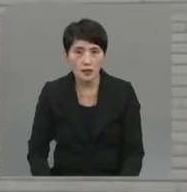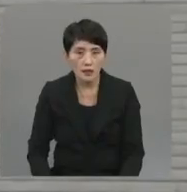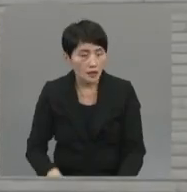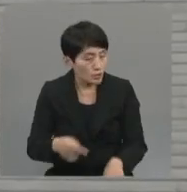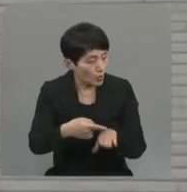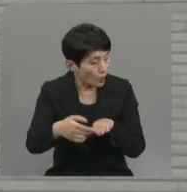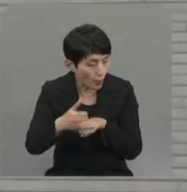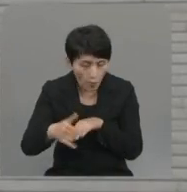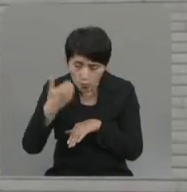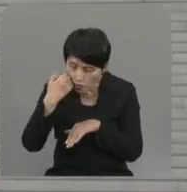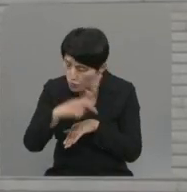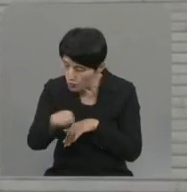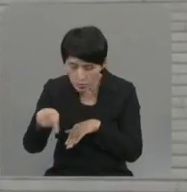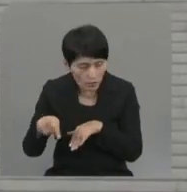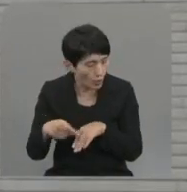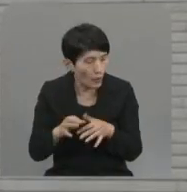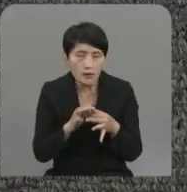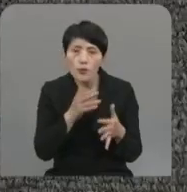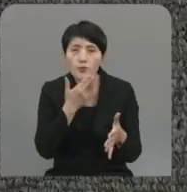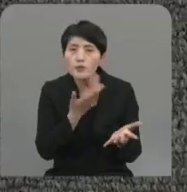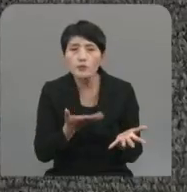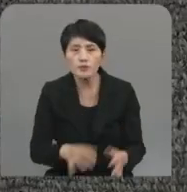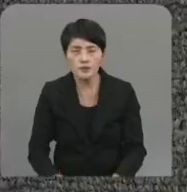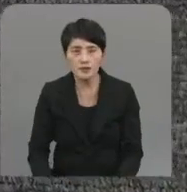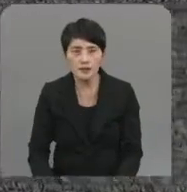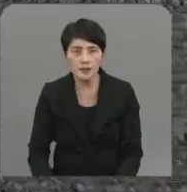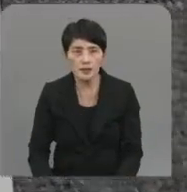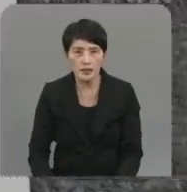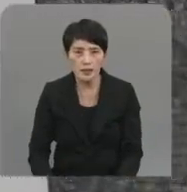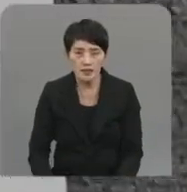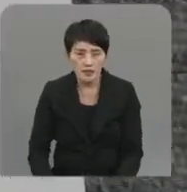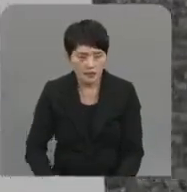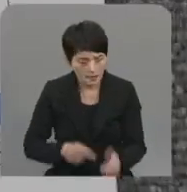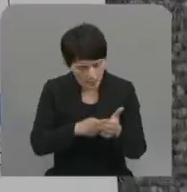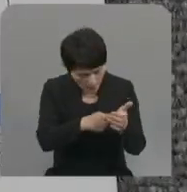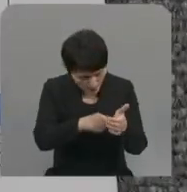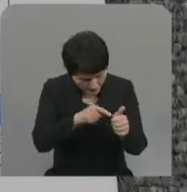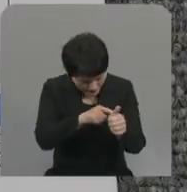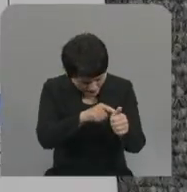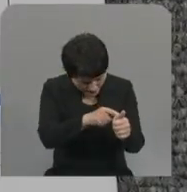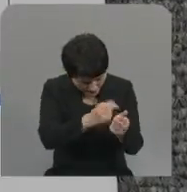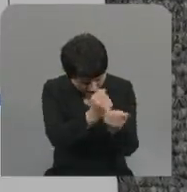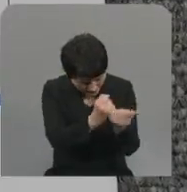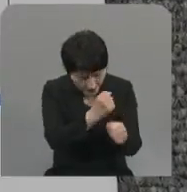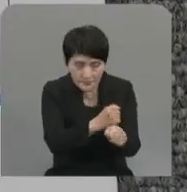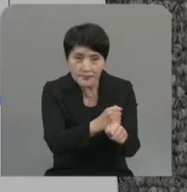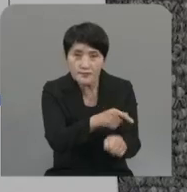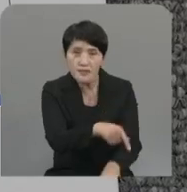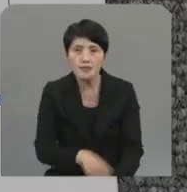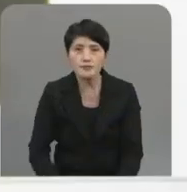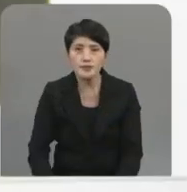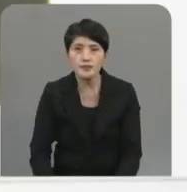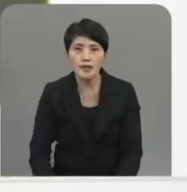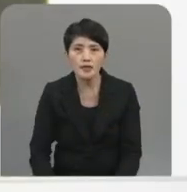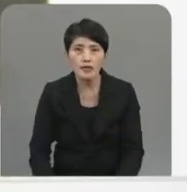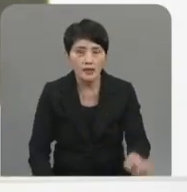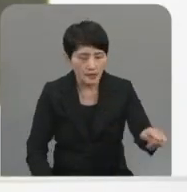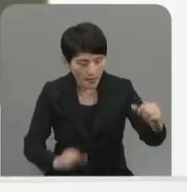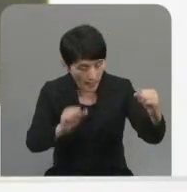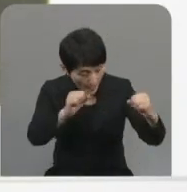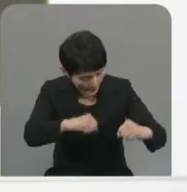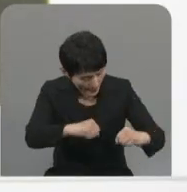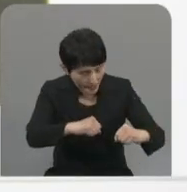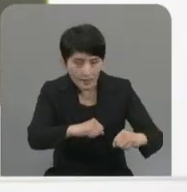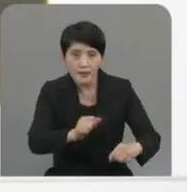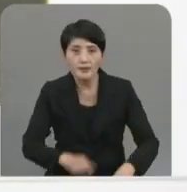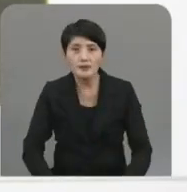tòa án ở Mỹ để có thể do di hài của chí sĩ hoang về nước song không được tòa án phê duyệt vì không có các tài liệu có thể xác nhận được gia phả hay gia